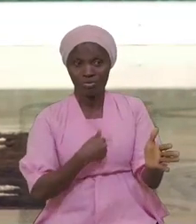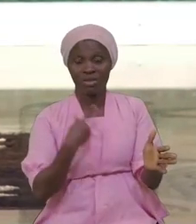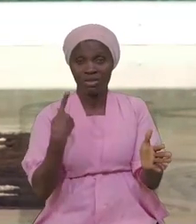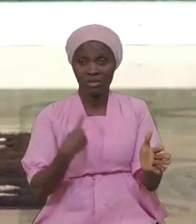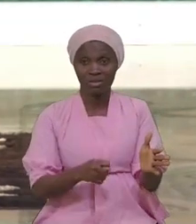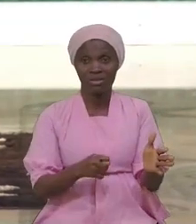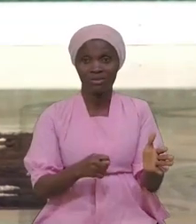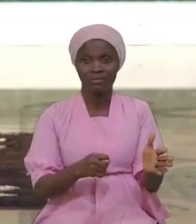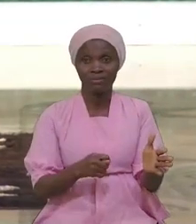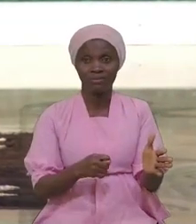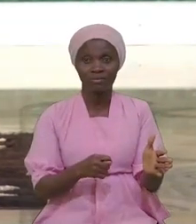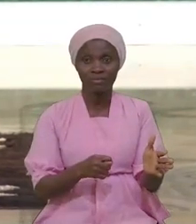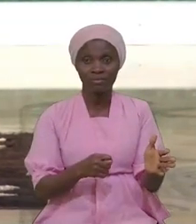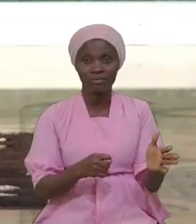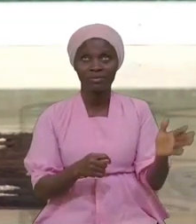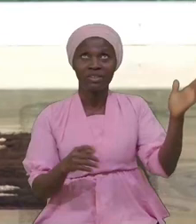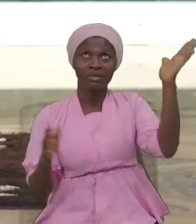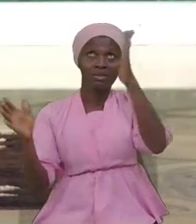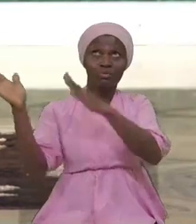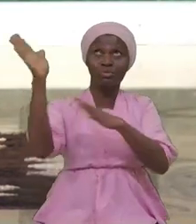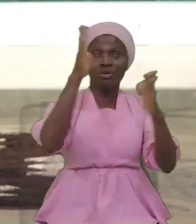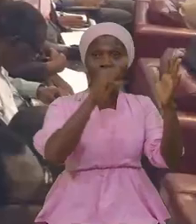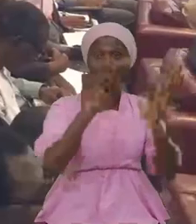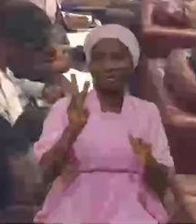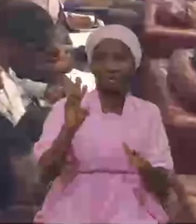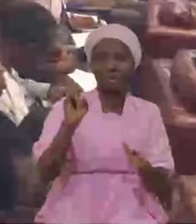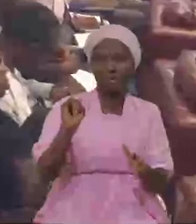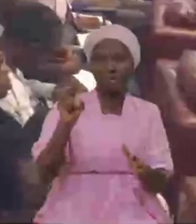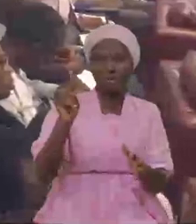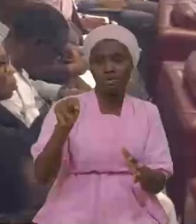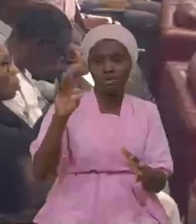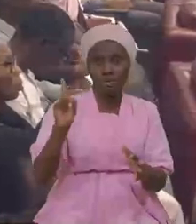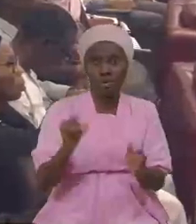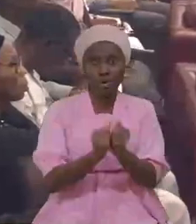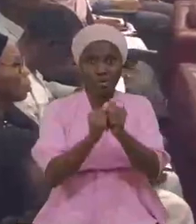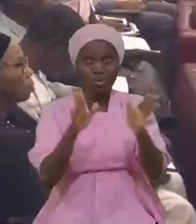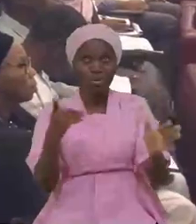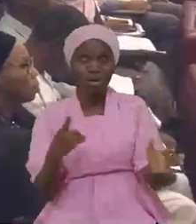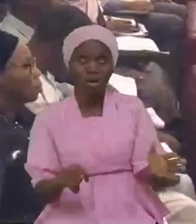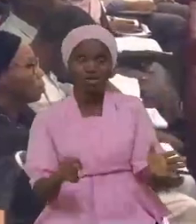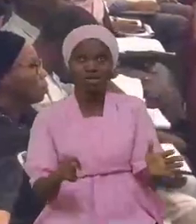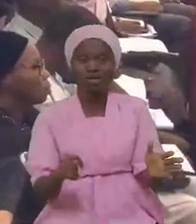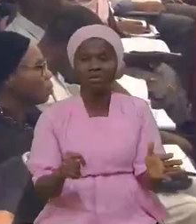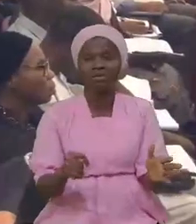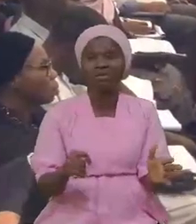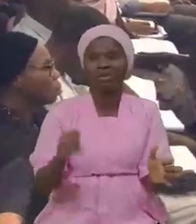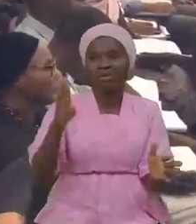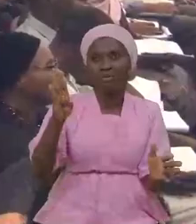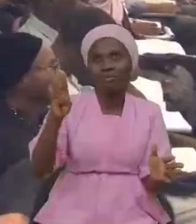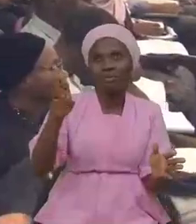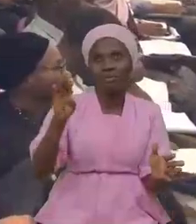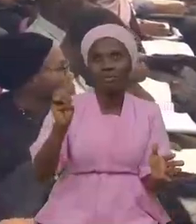Montre-moi le vent sans la fraîcheur. Sans le